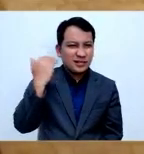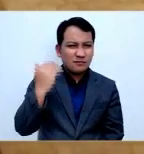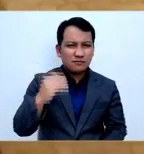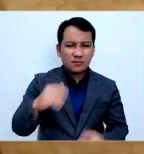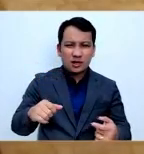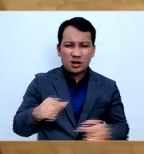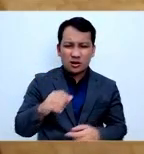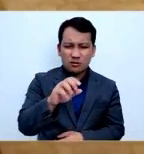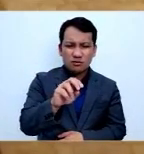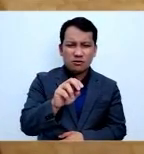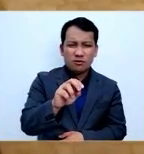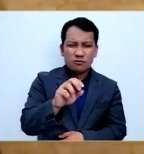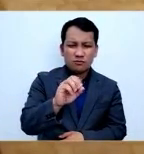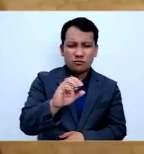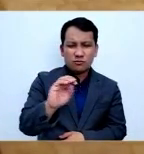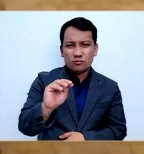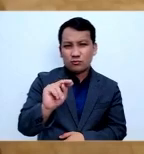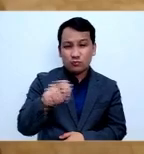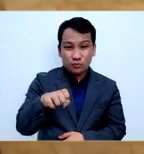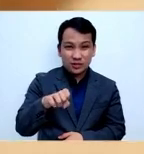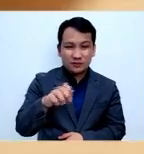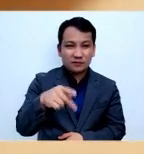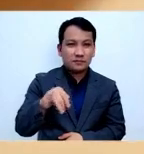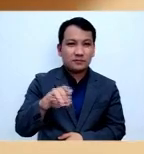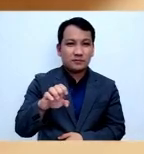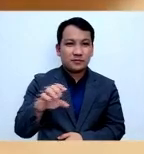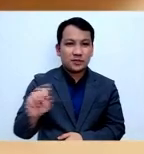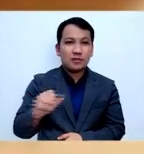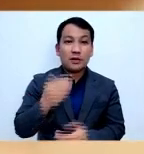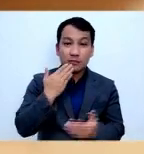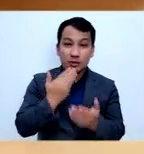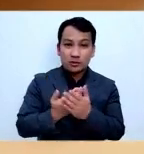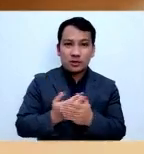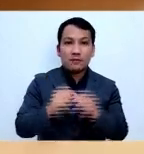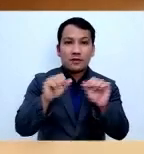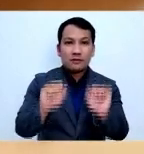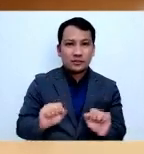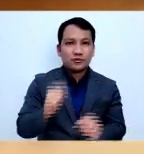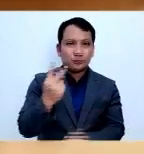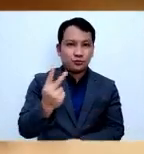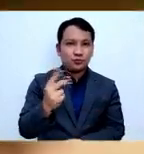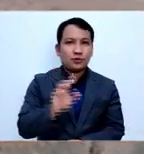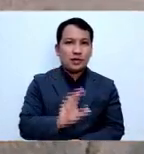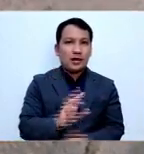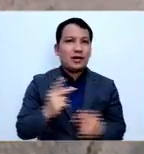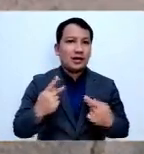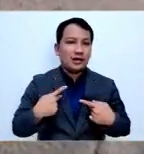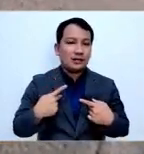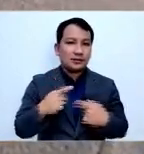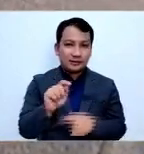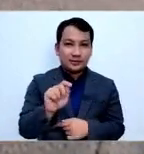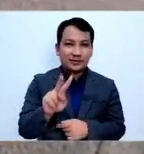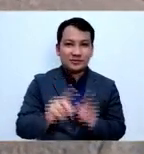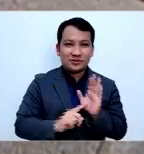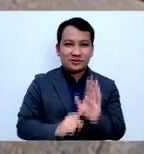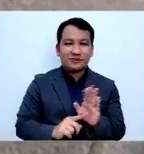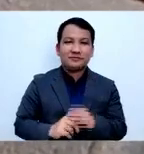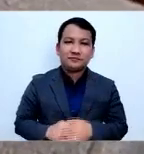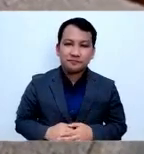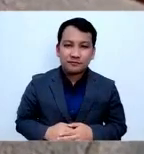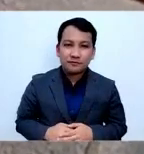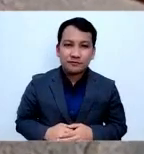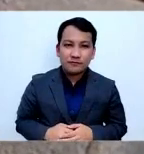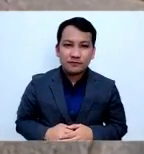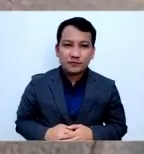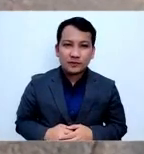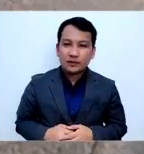sa Tokyo. At ang hatid na good news ni Mackenyu, may Season 2 ang One Piece. I don't even know anything about Season